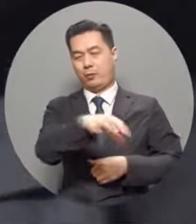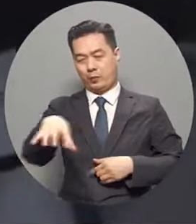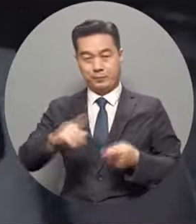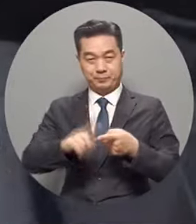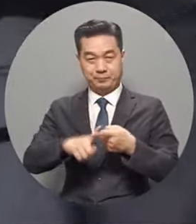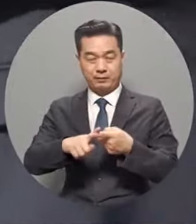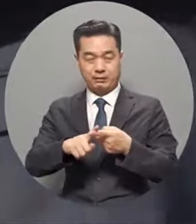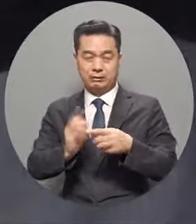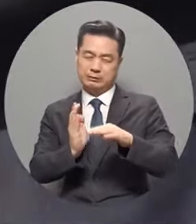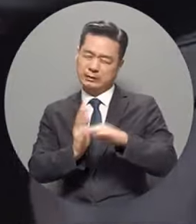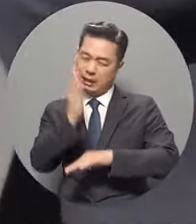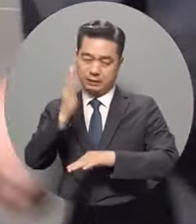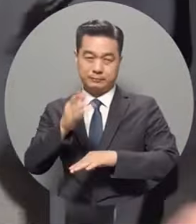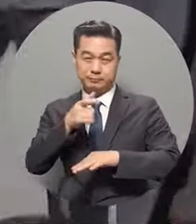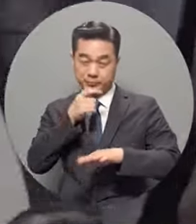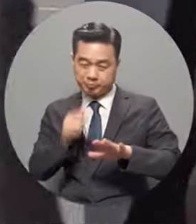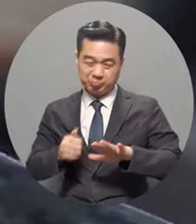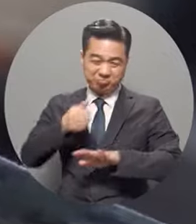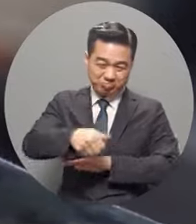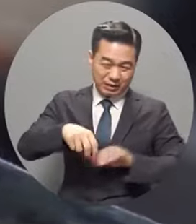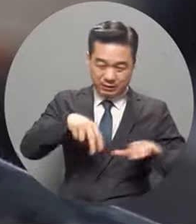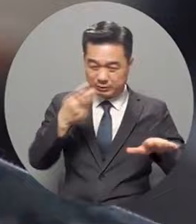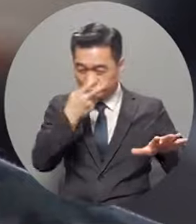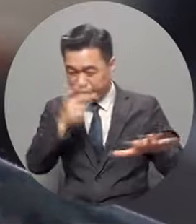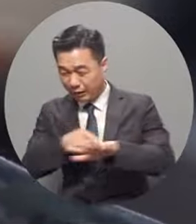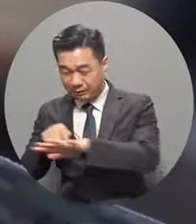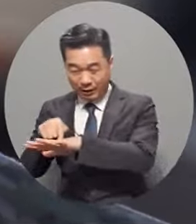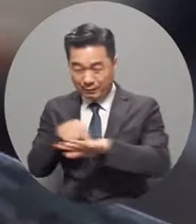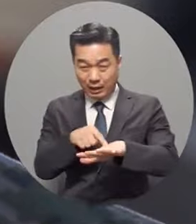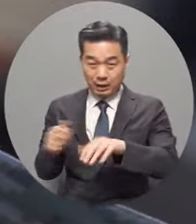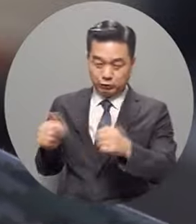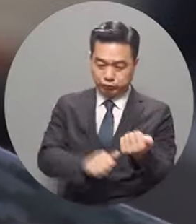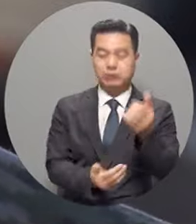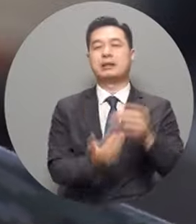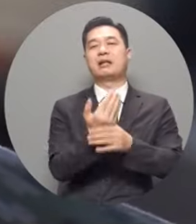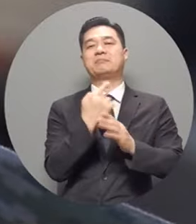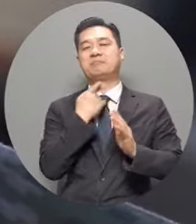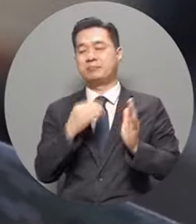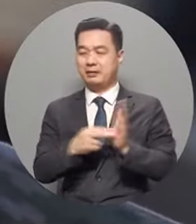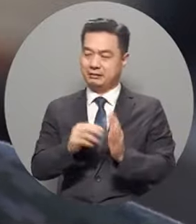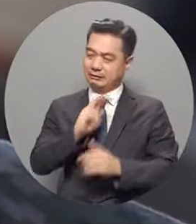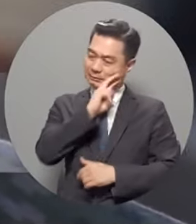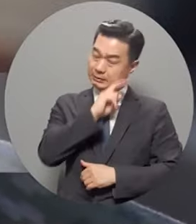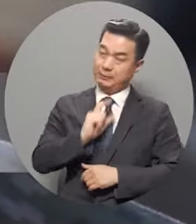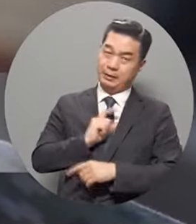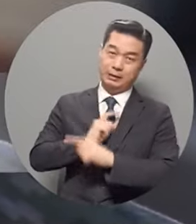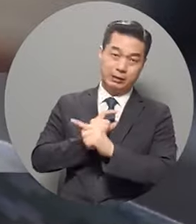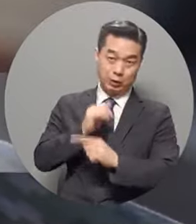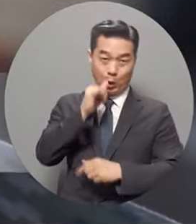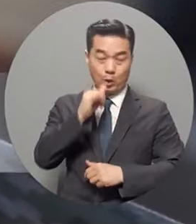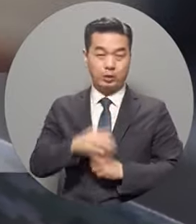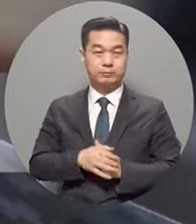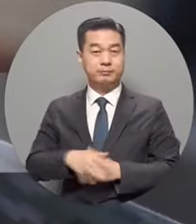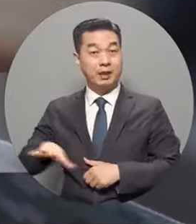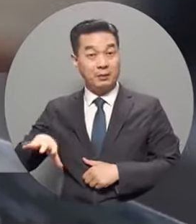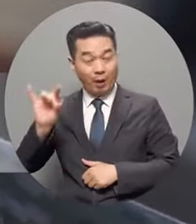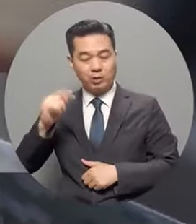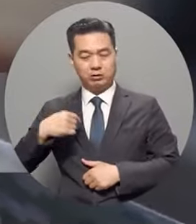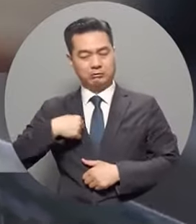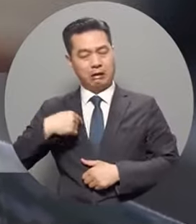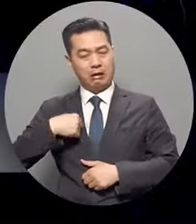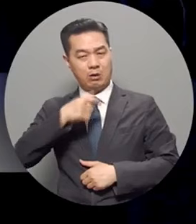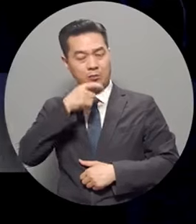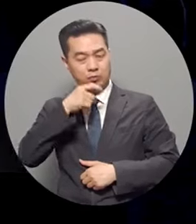지시해 현장에 투입된 최상병을 숨지게 한 과실치사 혐의를 받고 있습니다. 임 전 사단장은 먼저 자신은